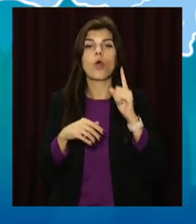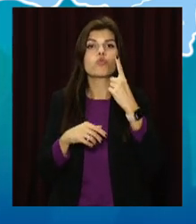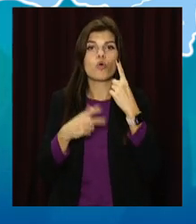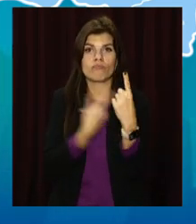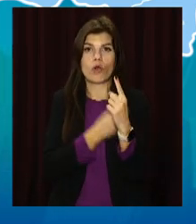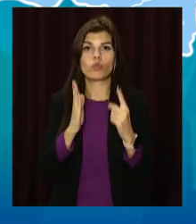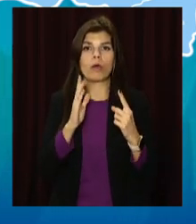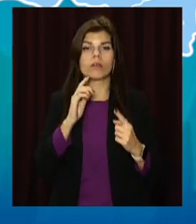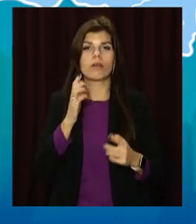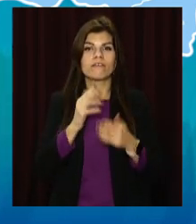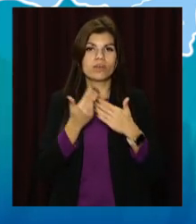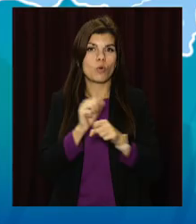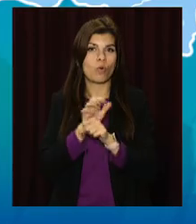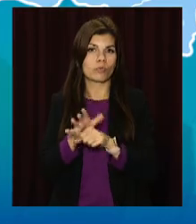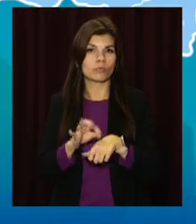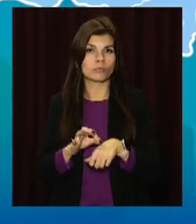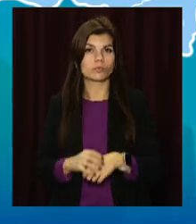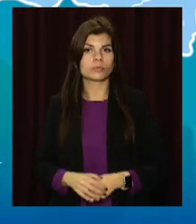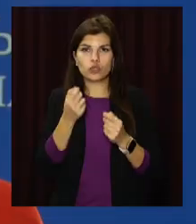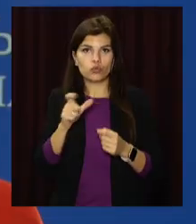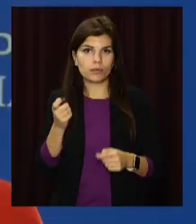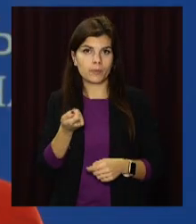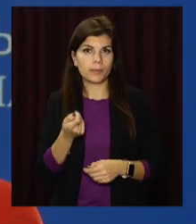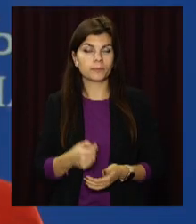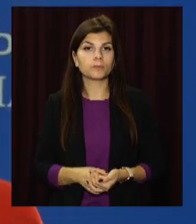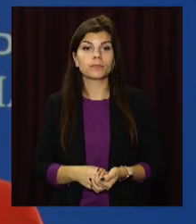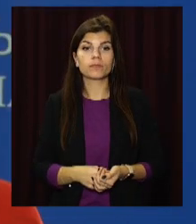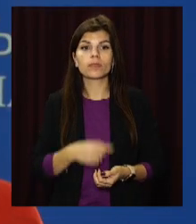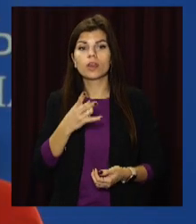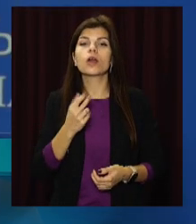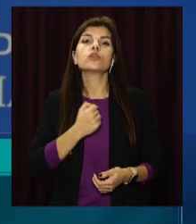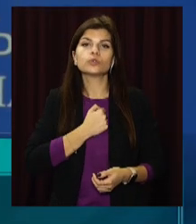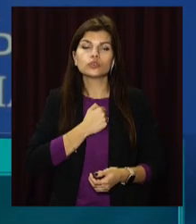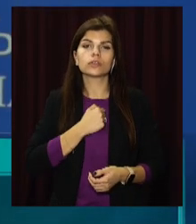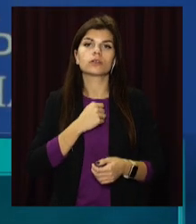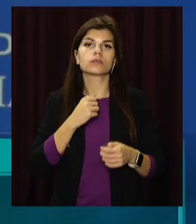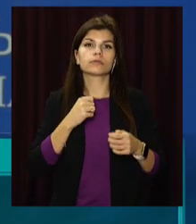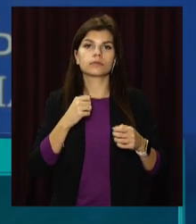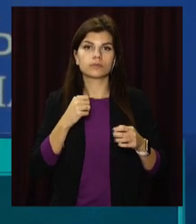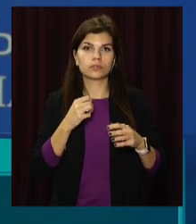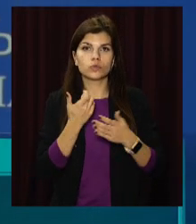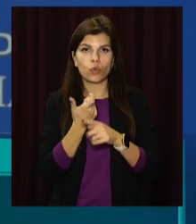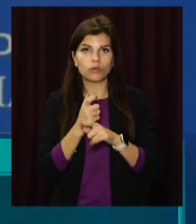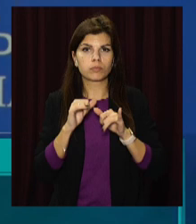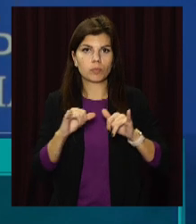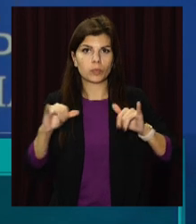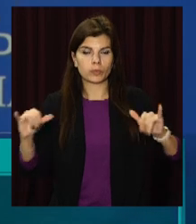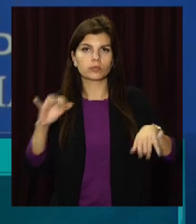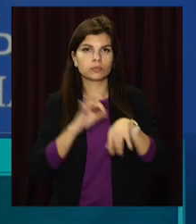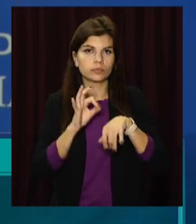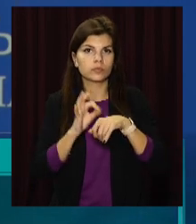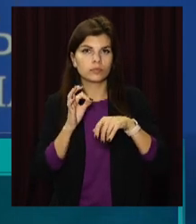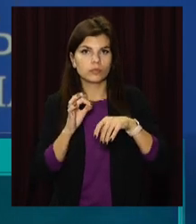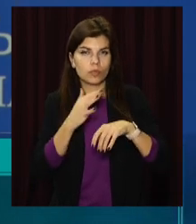одну дозу вакцини від коронавірусу. На жаль, динаміка залишається позитивною. Це